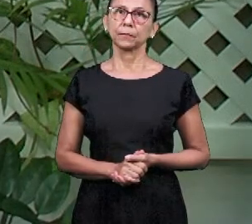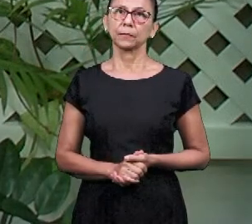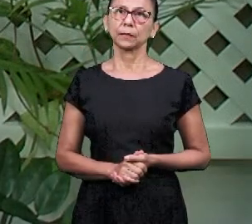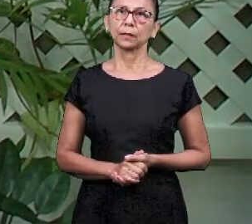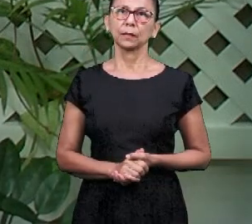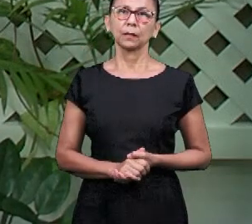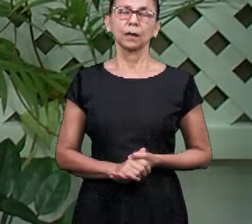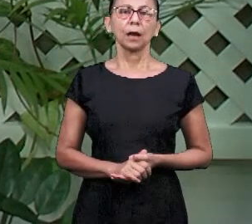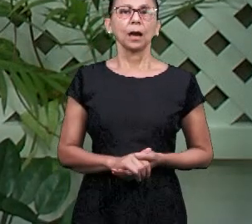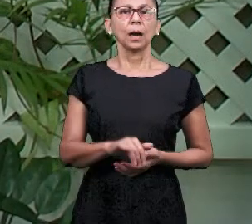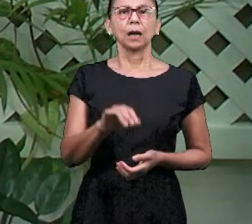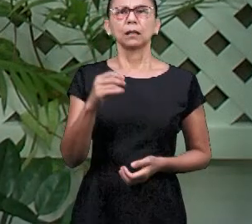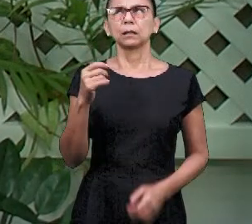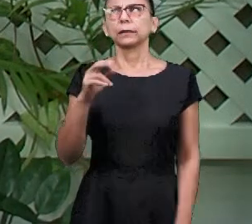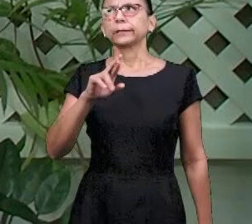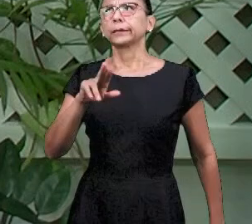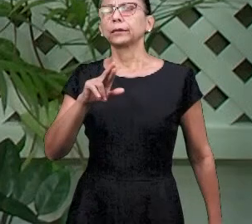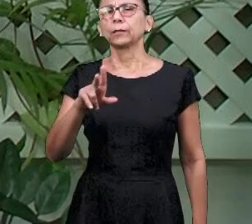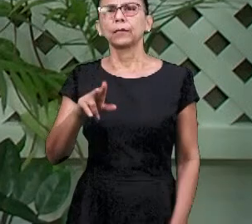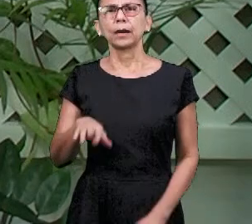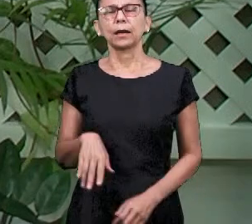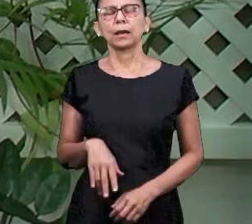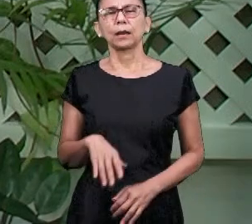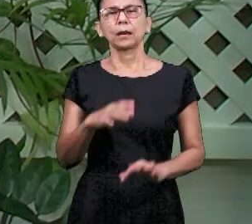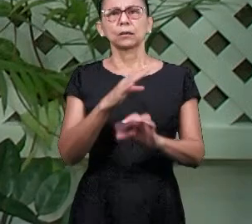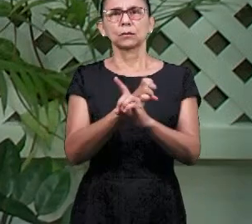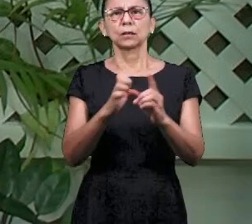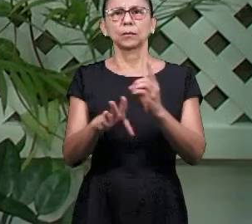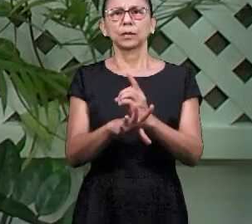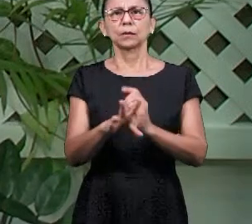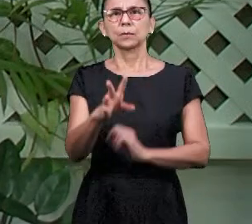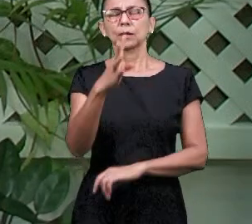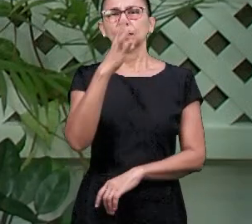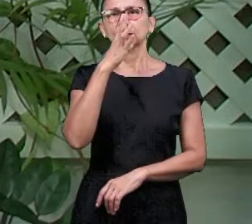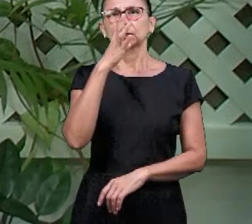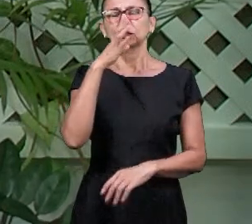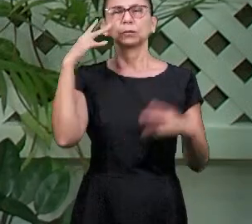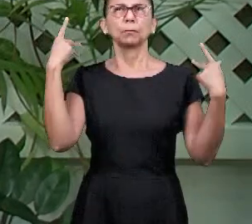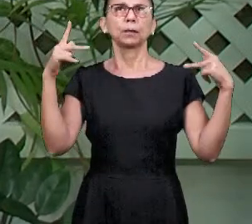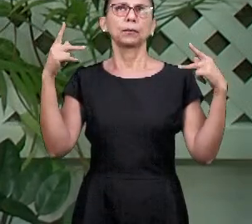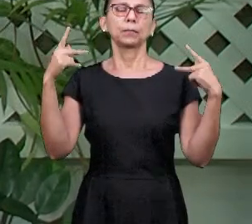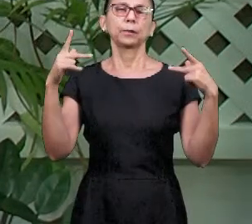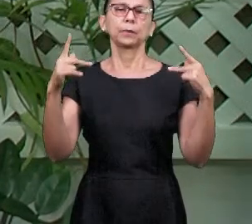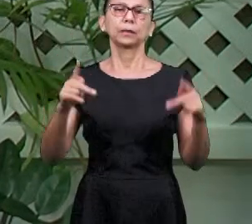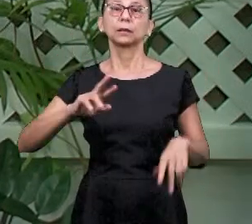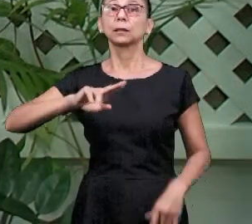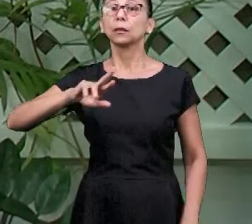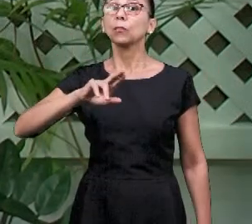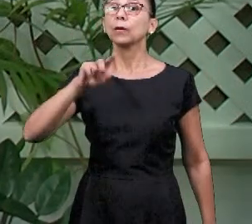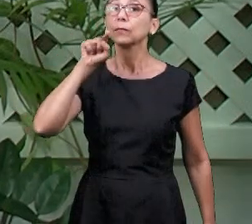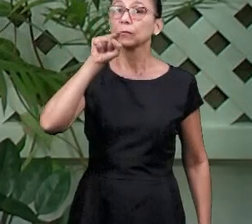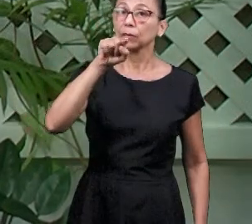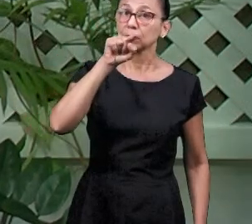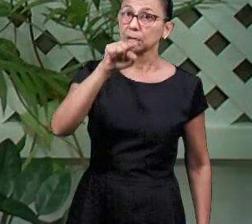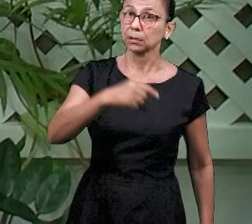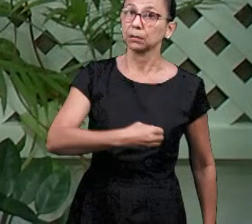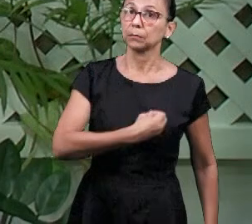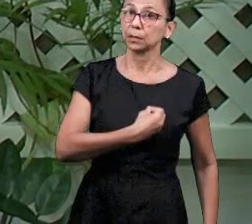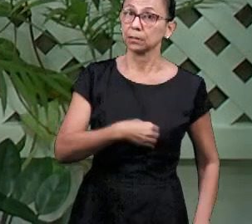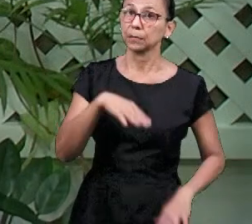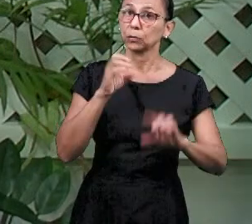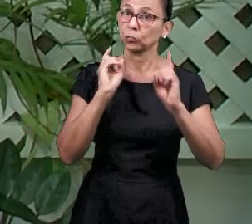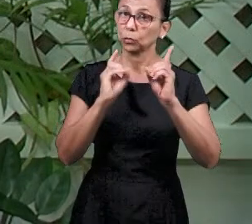groupes qui sont accommodés, ils vont être incommodés avec l'action de l'adversaire. Parce que si la